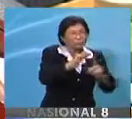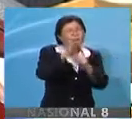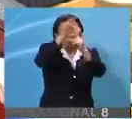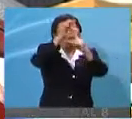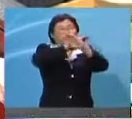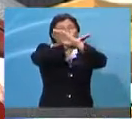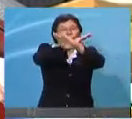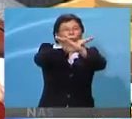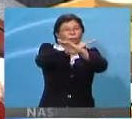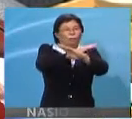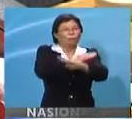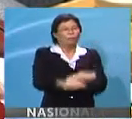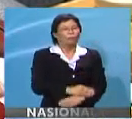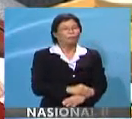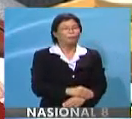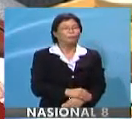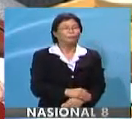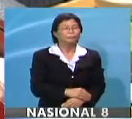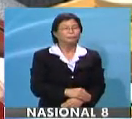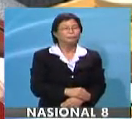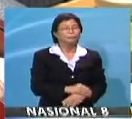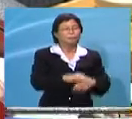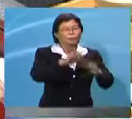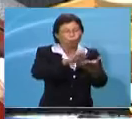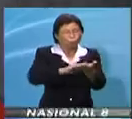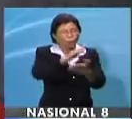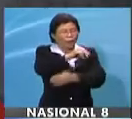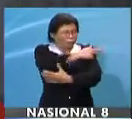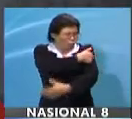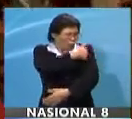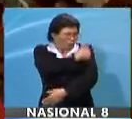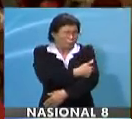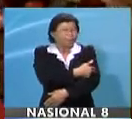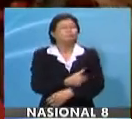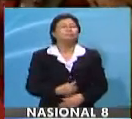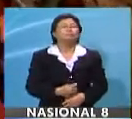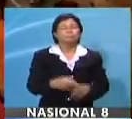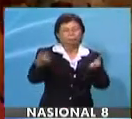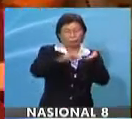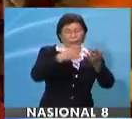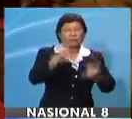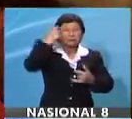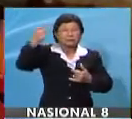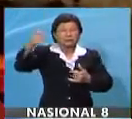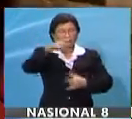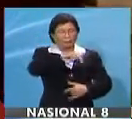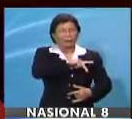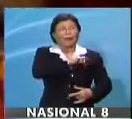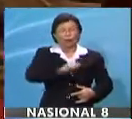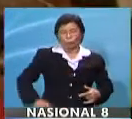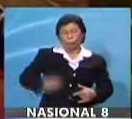protections afforded to schools and hospitals. Menurut laporan terkini Setiausaha Agung PBB